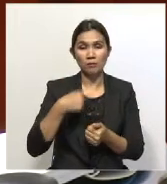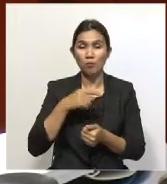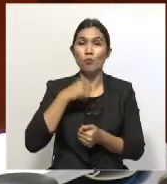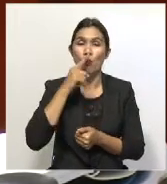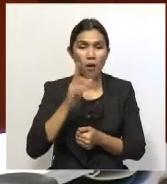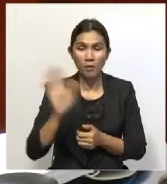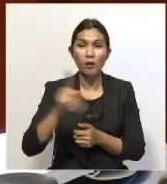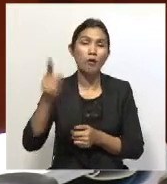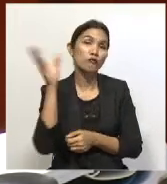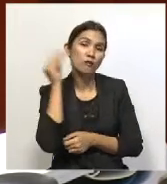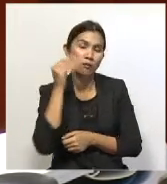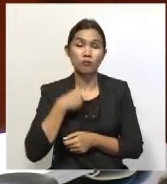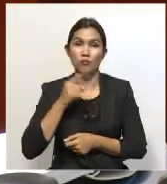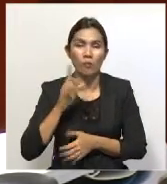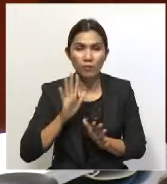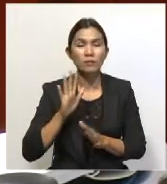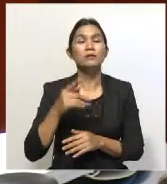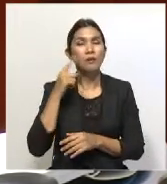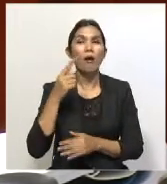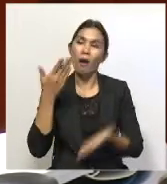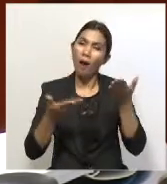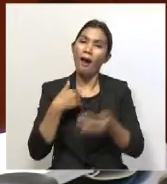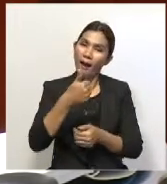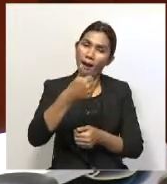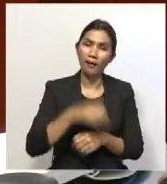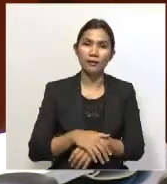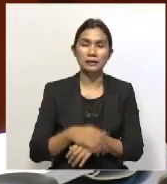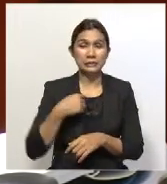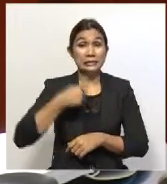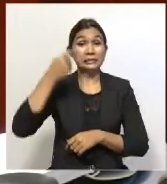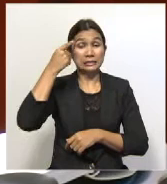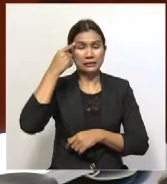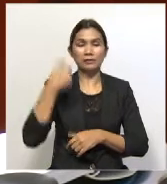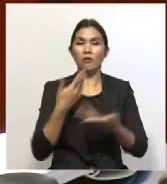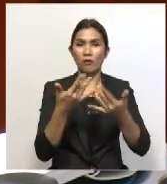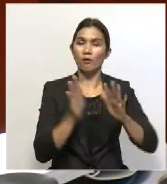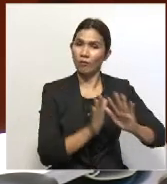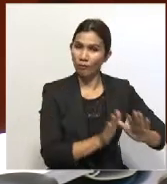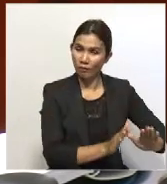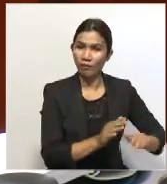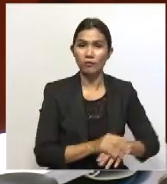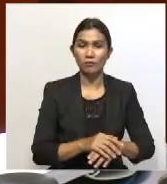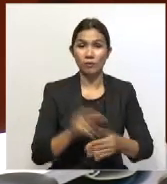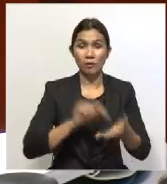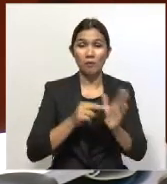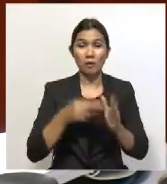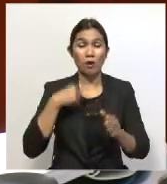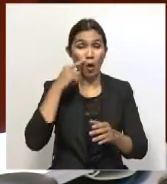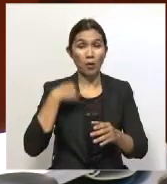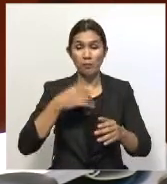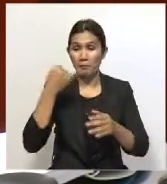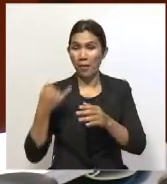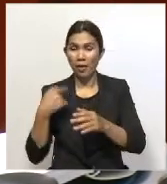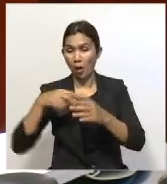ผู้ฟังเพราะฉะนั้นสิ่งที่เราคิดเราชะลอไว้ก่อนแต่ชะลอไม่ได้หมายความว่าเราถอยเพราะได้ห